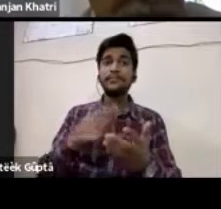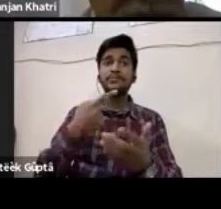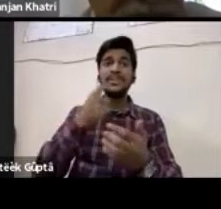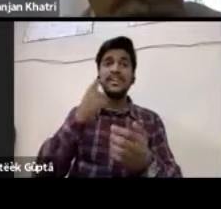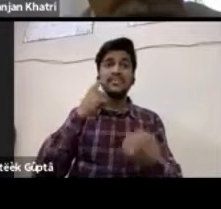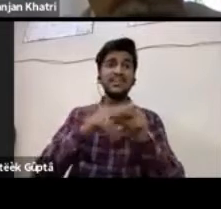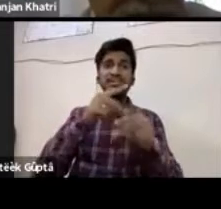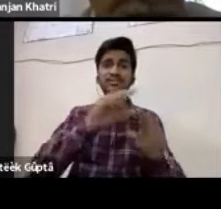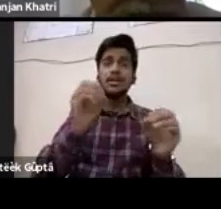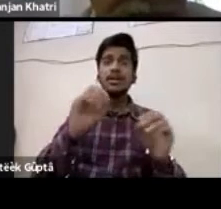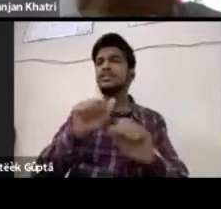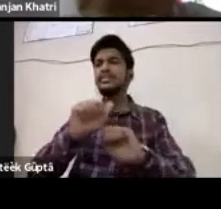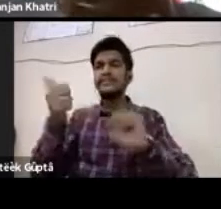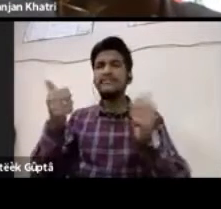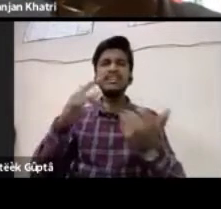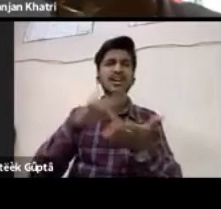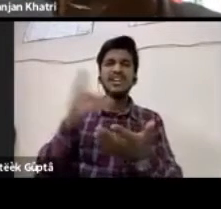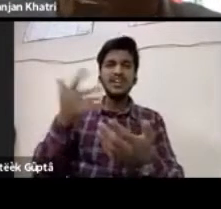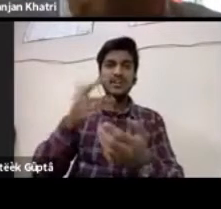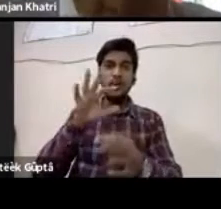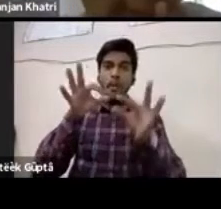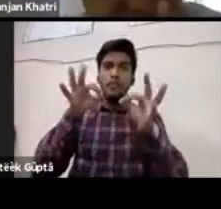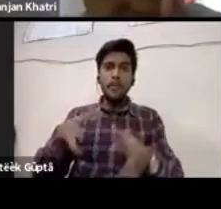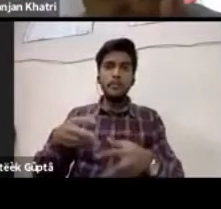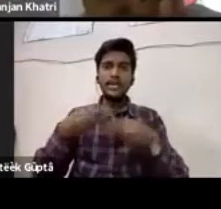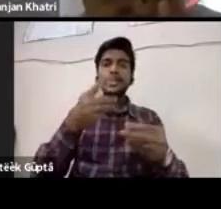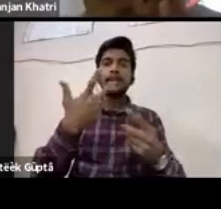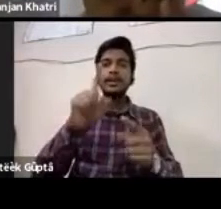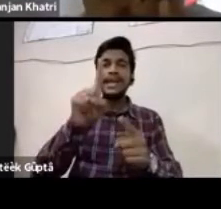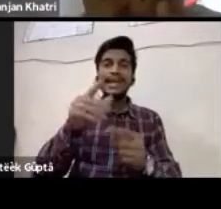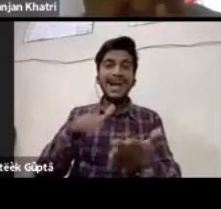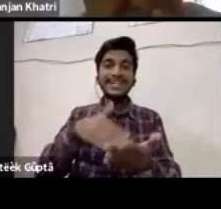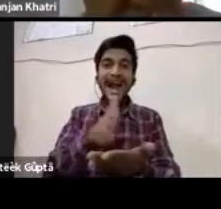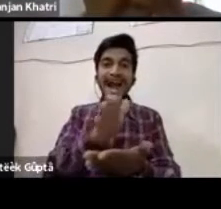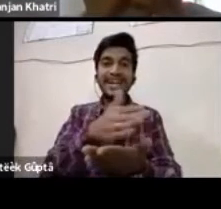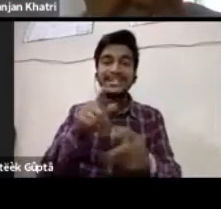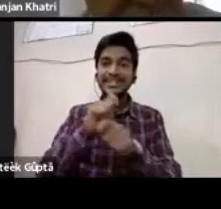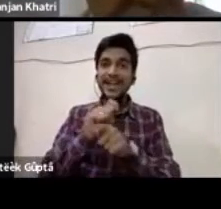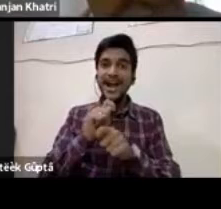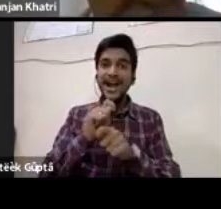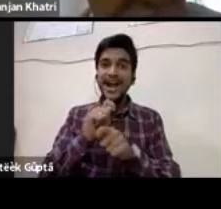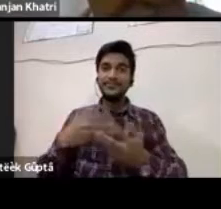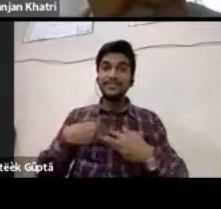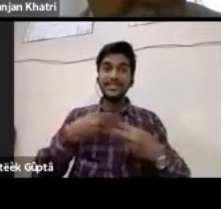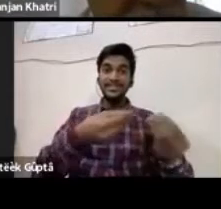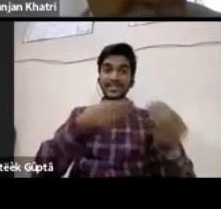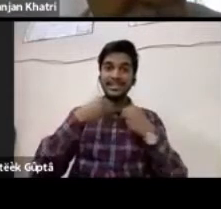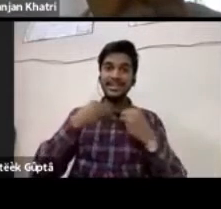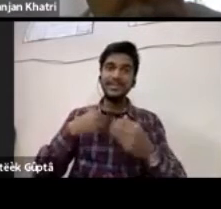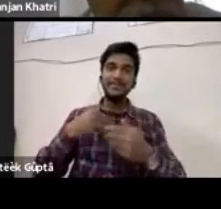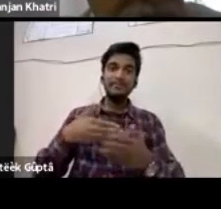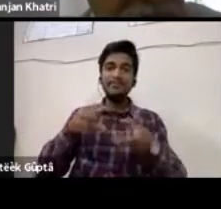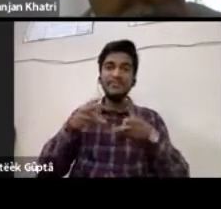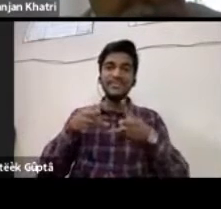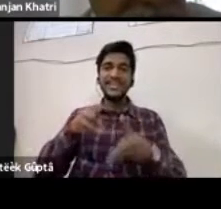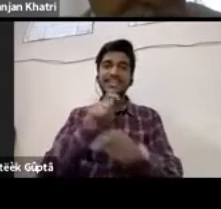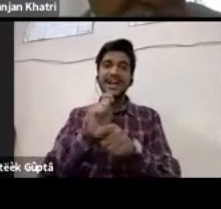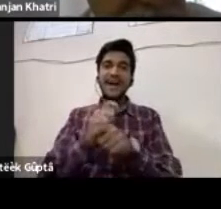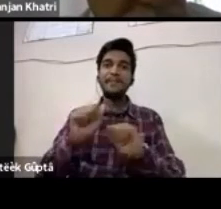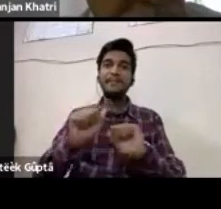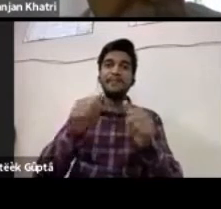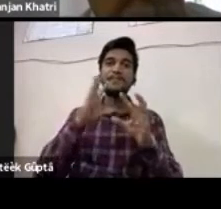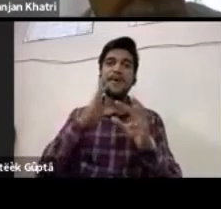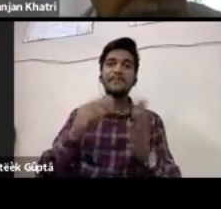लाके हमें आंसर दे दें, ताकि वो जो ट्रिमेंडस एफर्ट है वो बच जाए। तो ये चीज